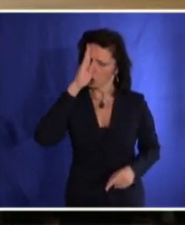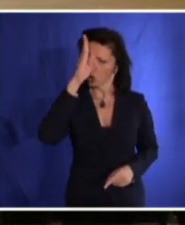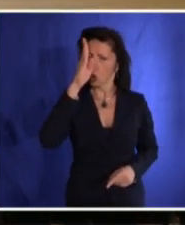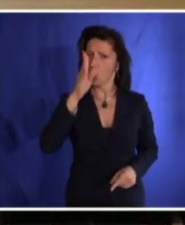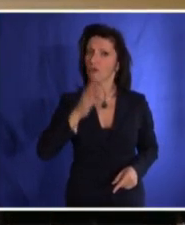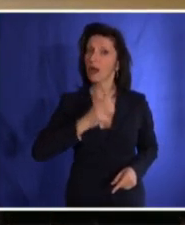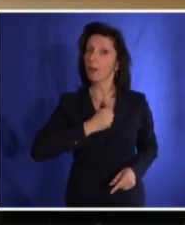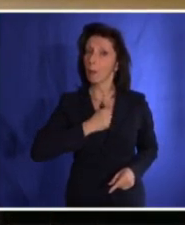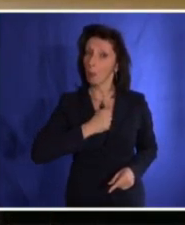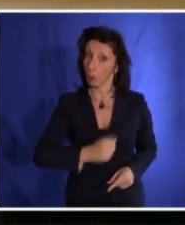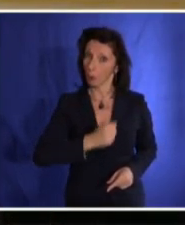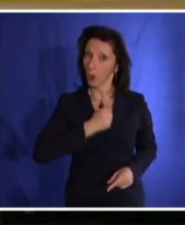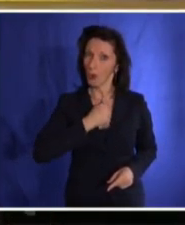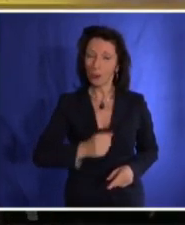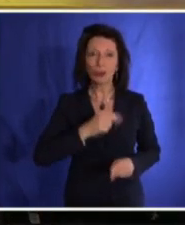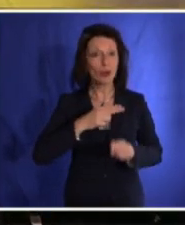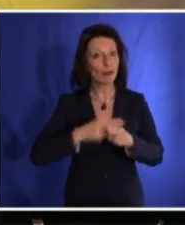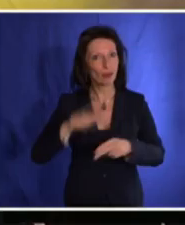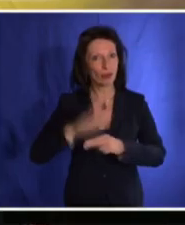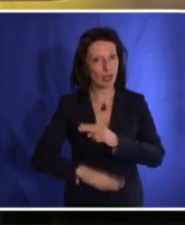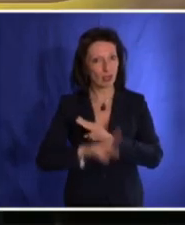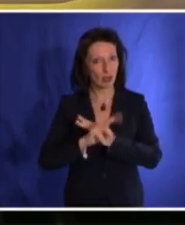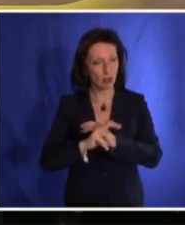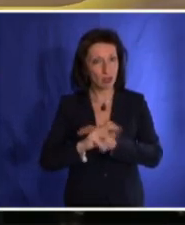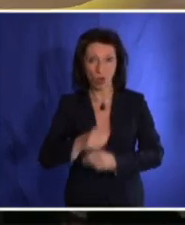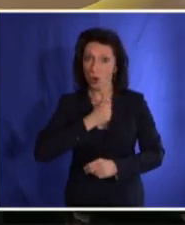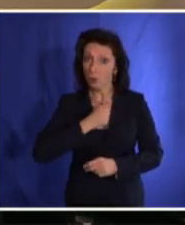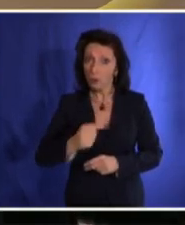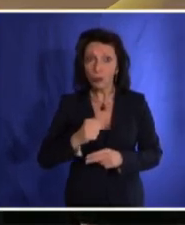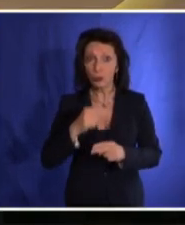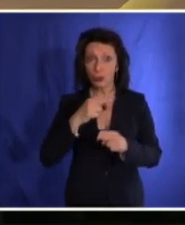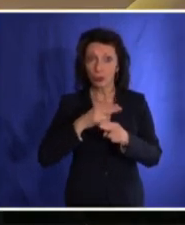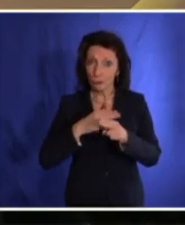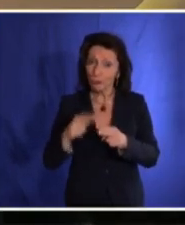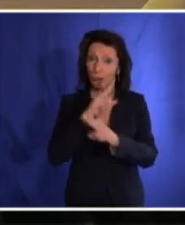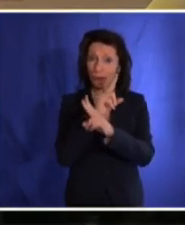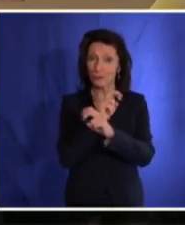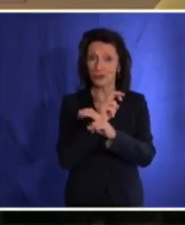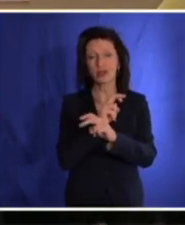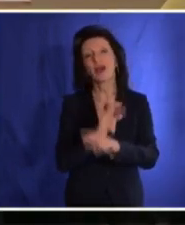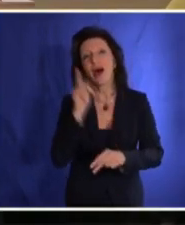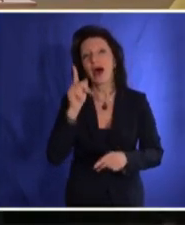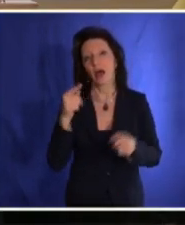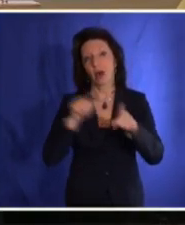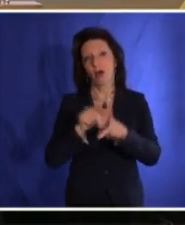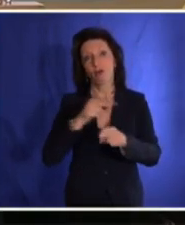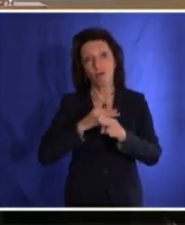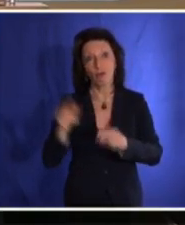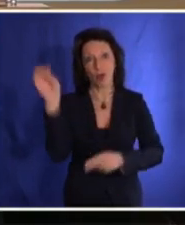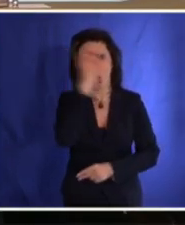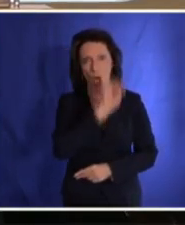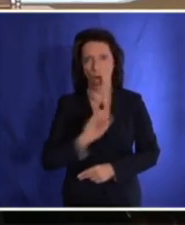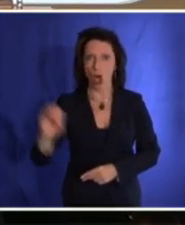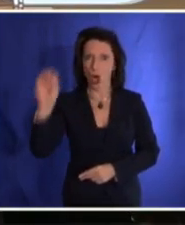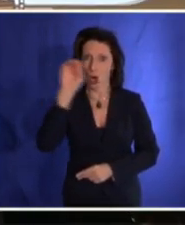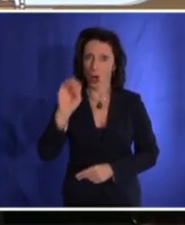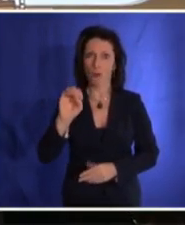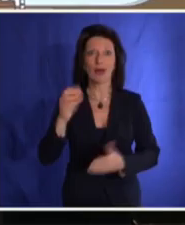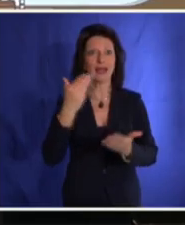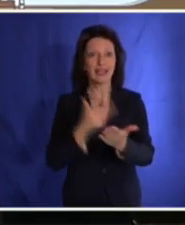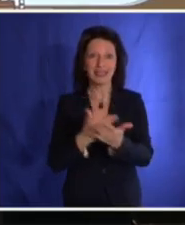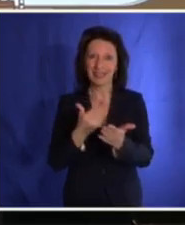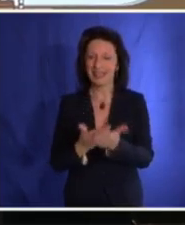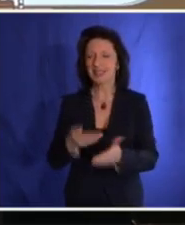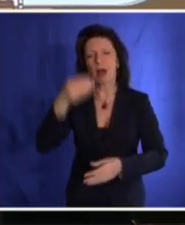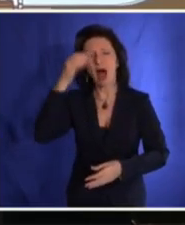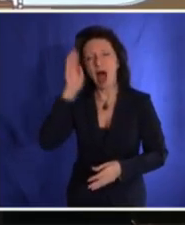Mut für Niederösterreich, mit Mut für unser Österreich, aber letztendlich auch für Europa. In diesem Sinn wünsche ich dir,